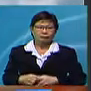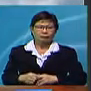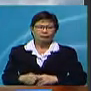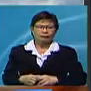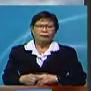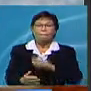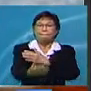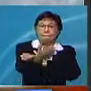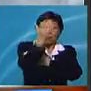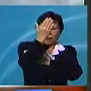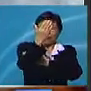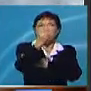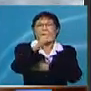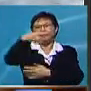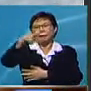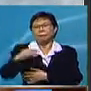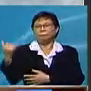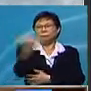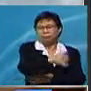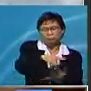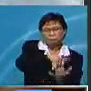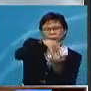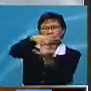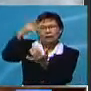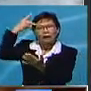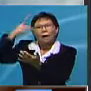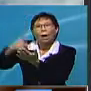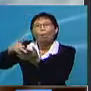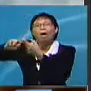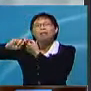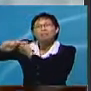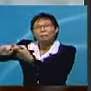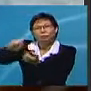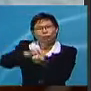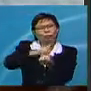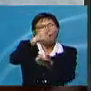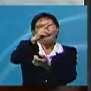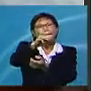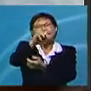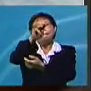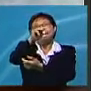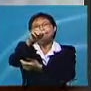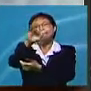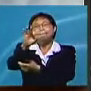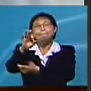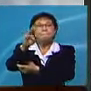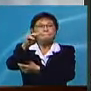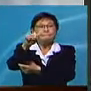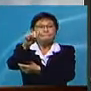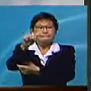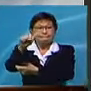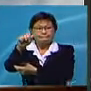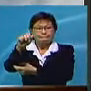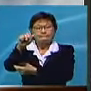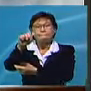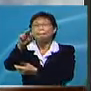pada sebelah pagi tadi Perdana Menteri menziarahi jenazah kenalan lama beliau Datuk dr Abdul Manaf Abdullah yang juga bekas anggota dewan undangan